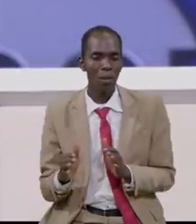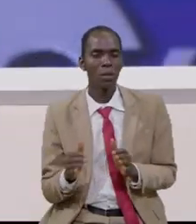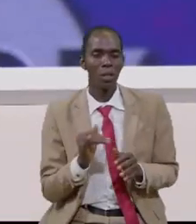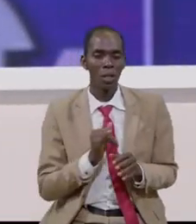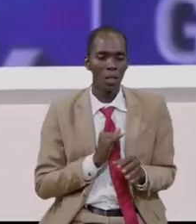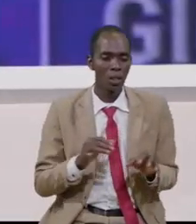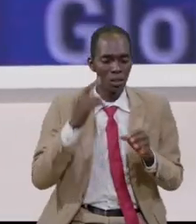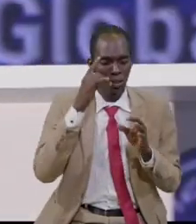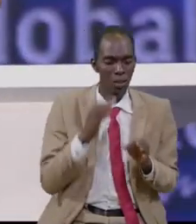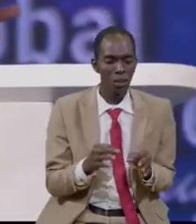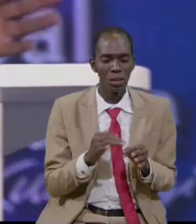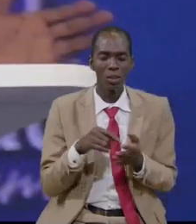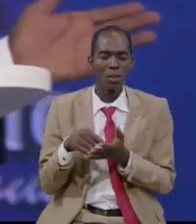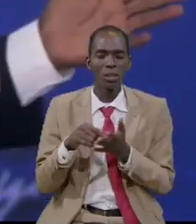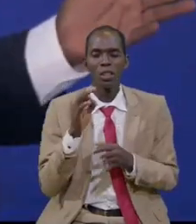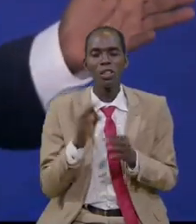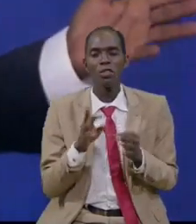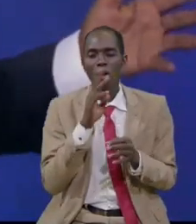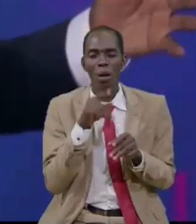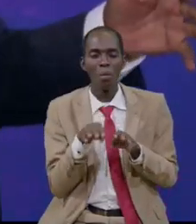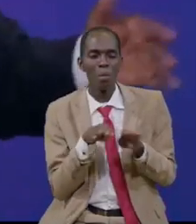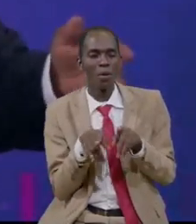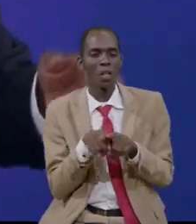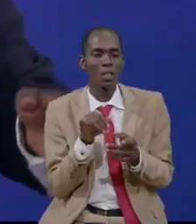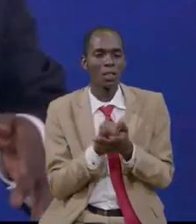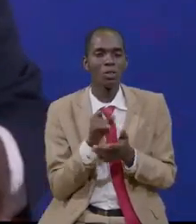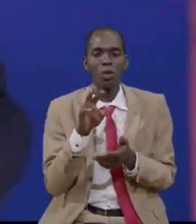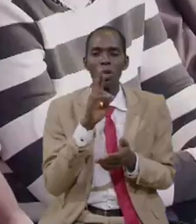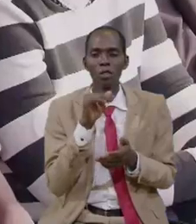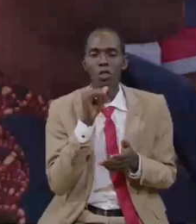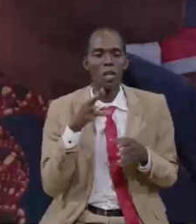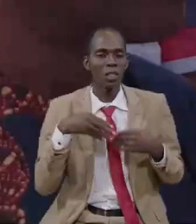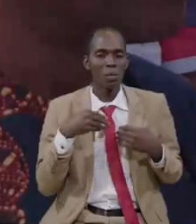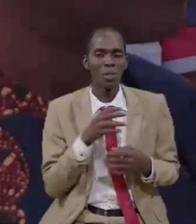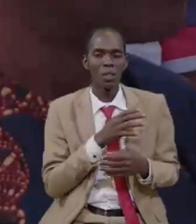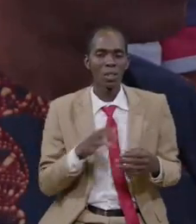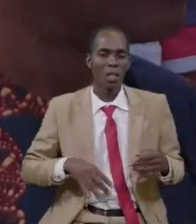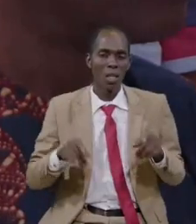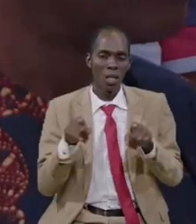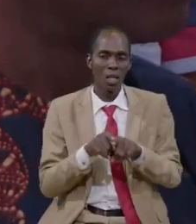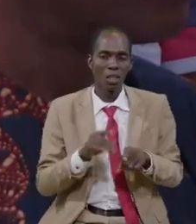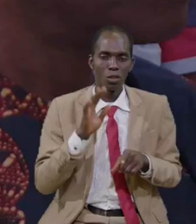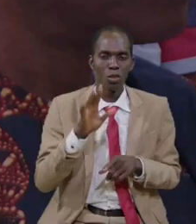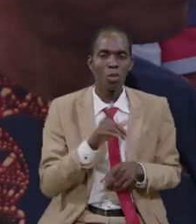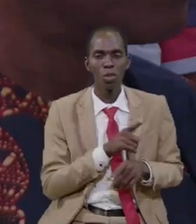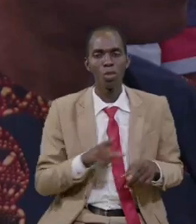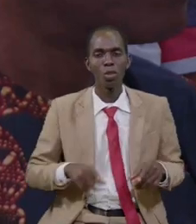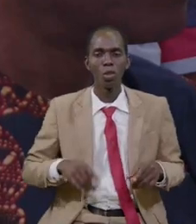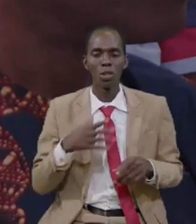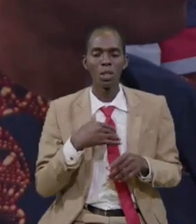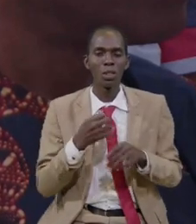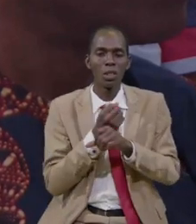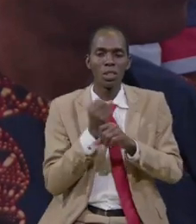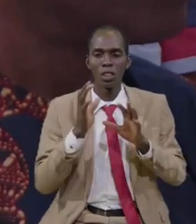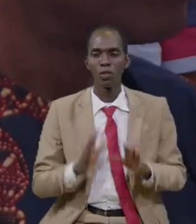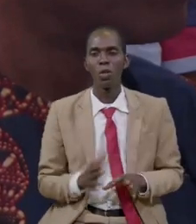tu es comme ça, tu ne fais pas de lui ton Seigneur. Mais quand tu viens et tu dis, Seigneur, je pensais que